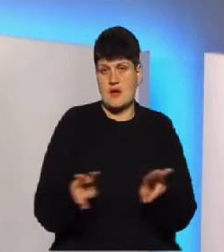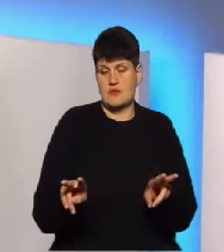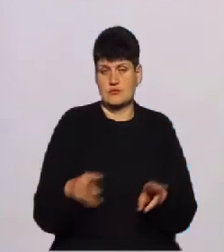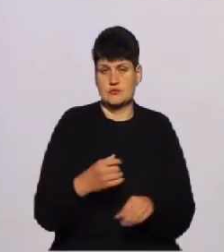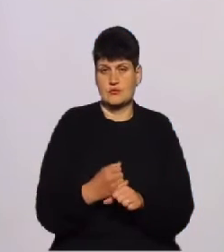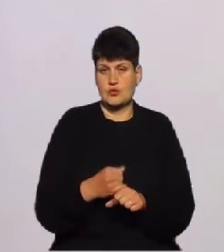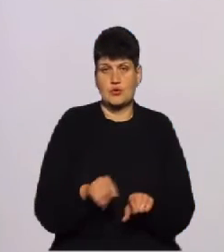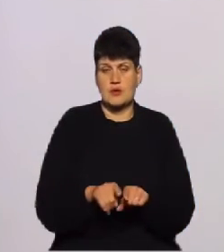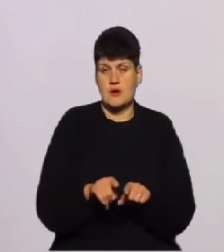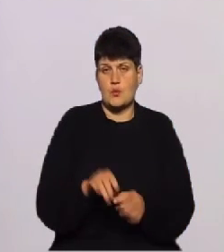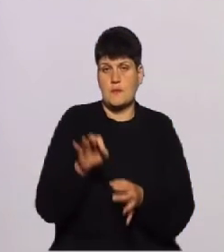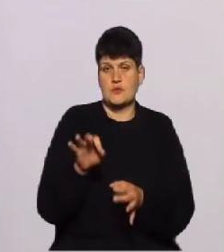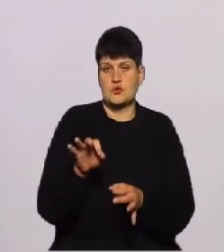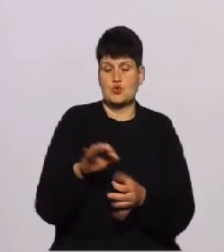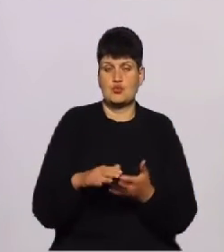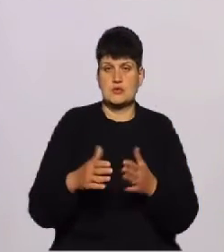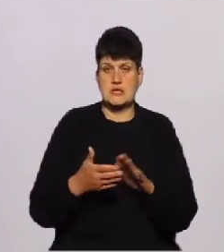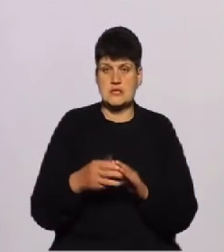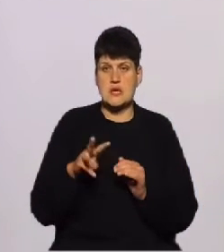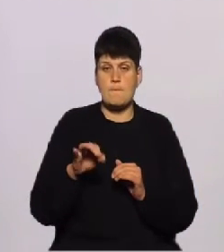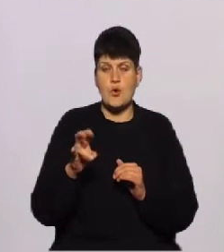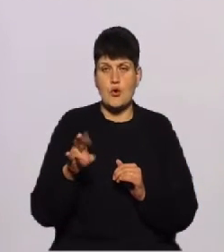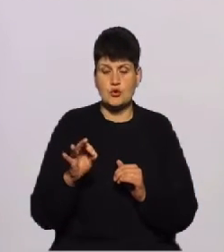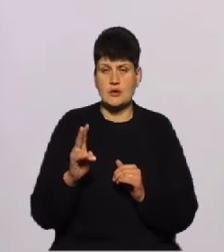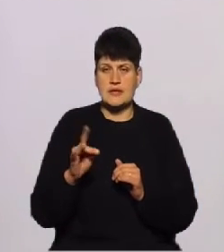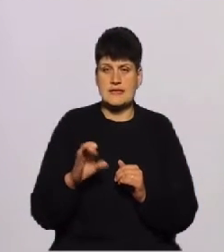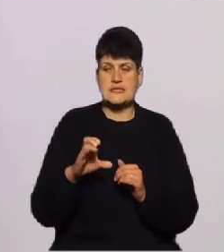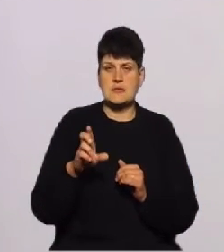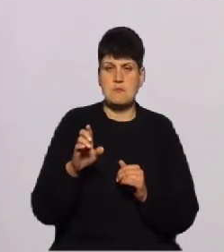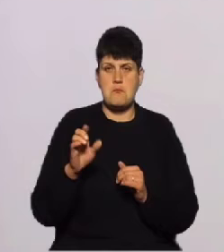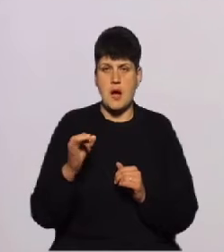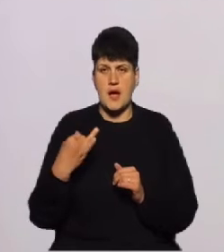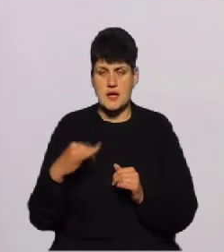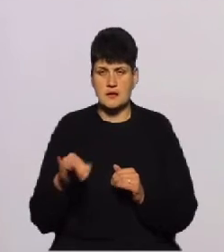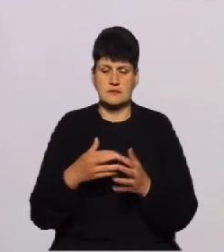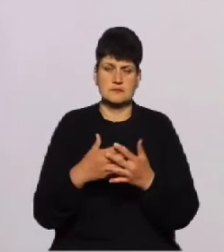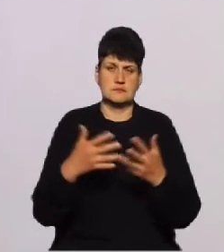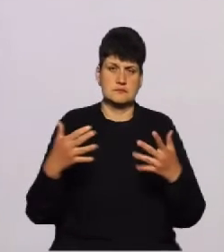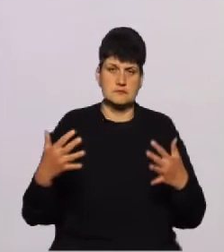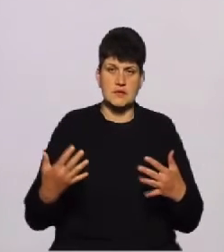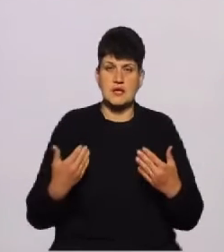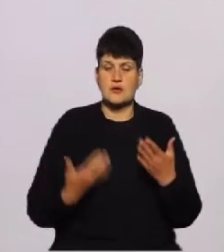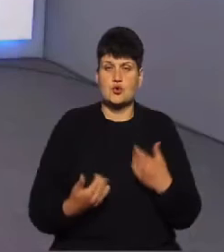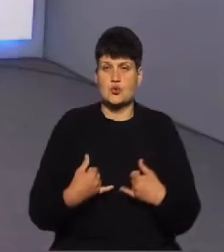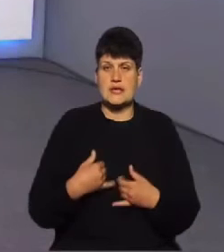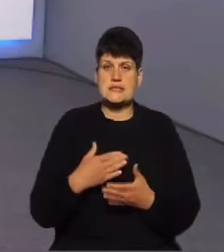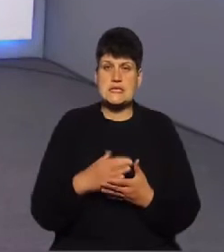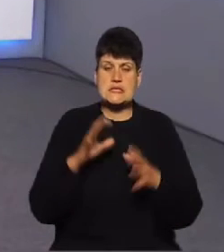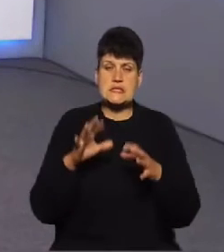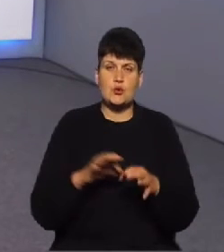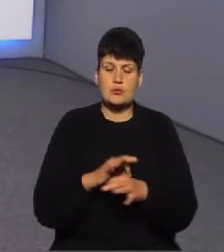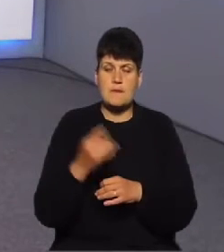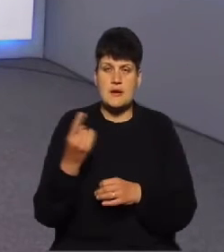самому підвішеному стані, як і це. Це і моноколеса, і сігвеї, і так далі. Тобто це все теж. Якщо в нас є зараз законопроект, який на першому читанні